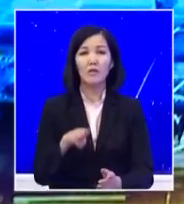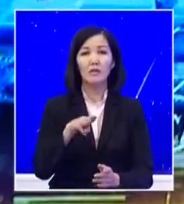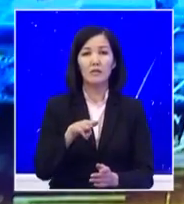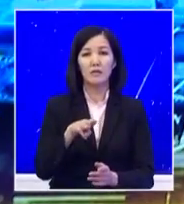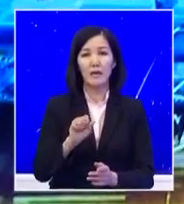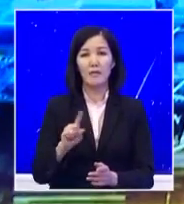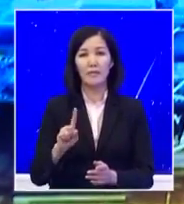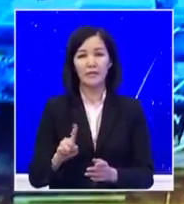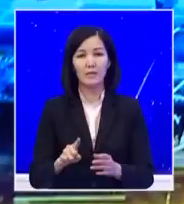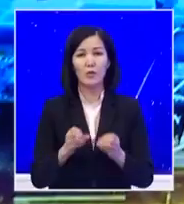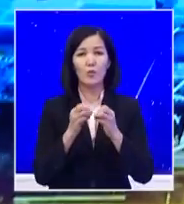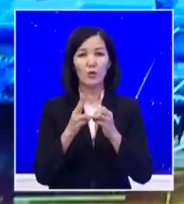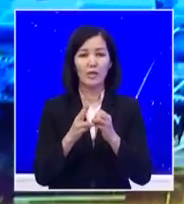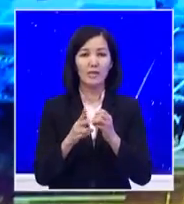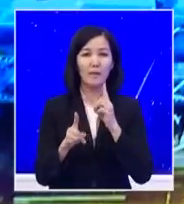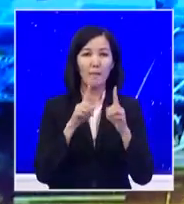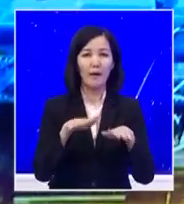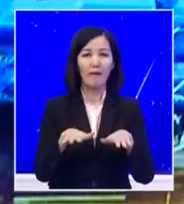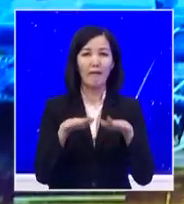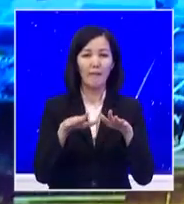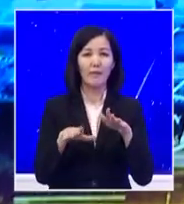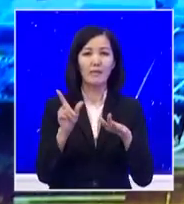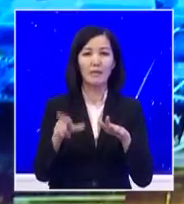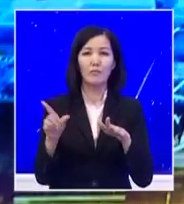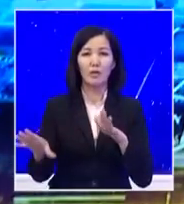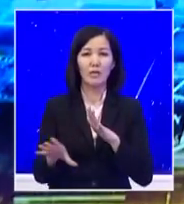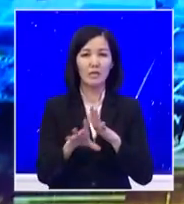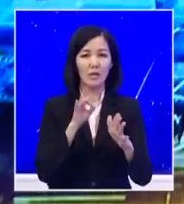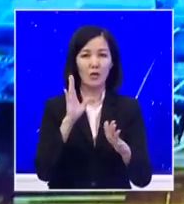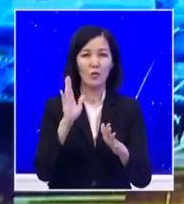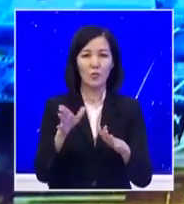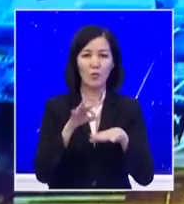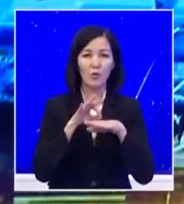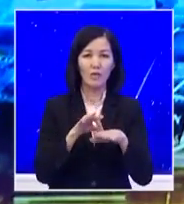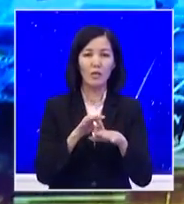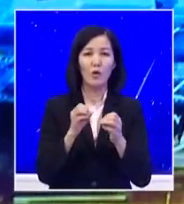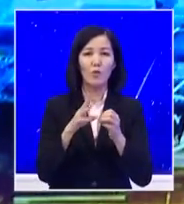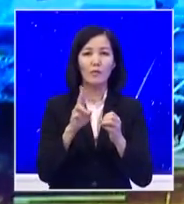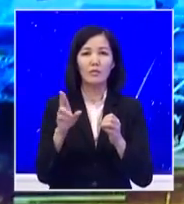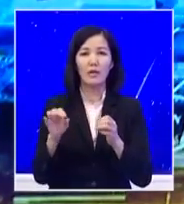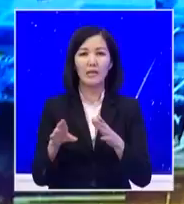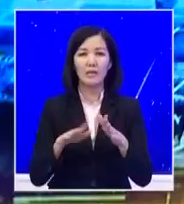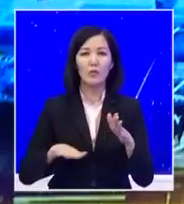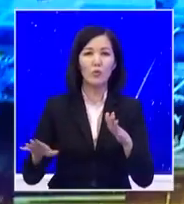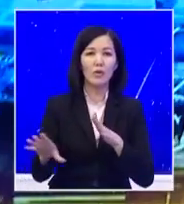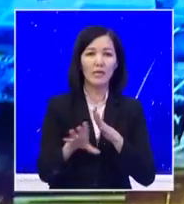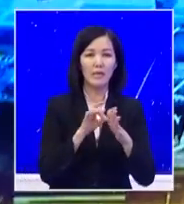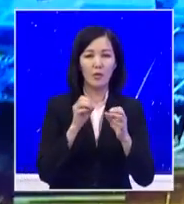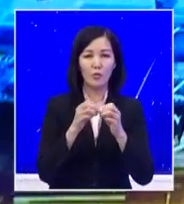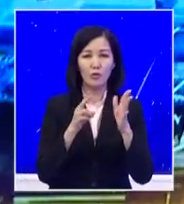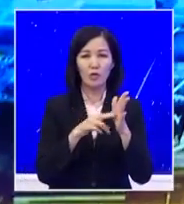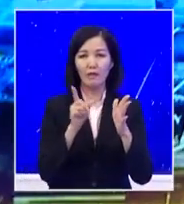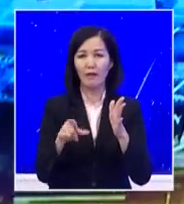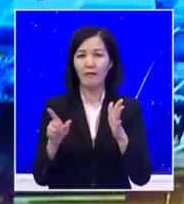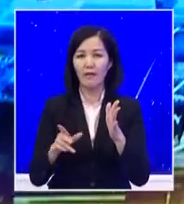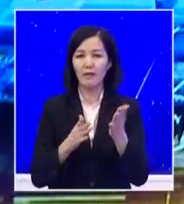Тамыздың 12-сінде парламент сенаты депутаттарын сайлау өтеді. Себебі осы жылдың 15 қазанында өңірлерден сайланған 17 сенат